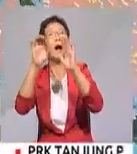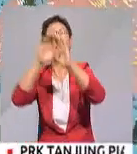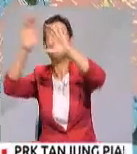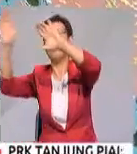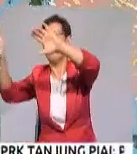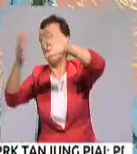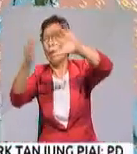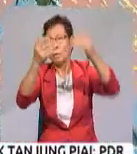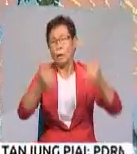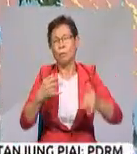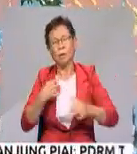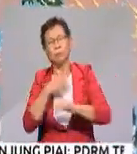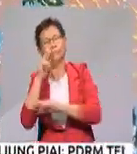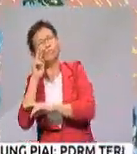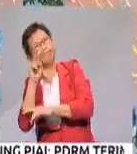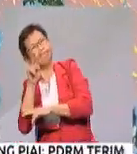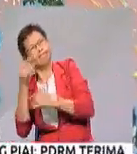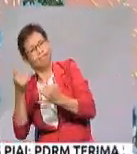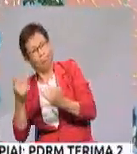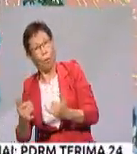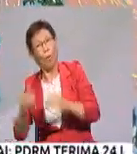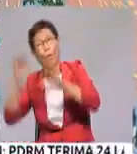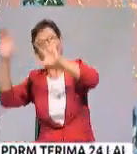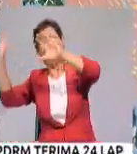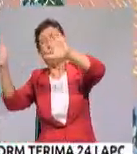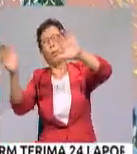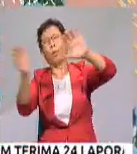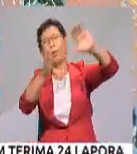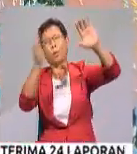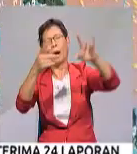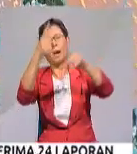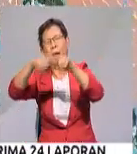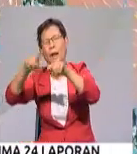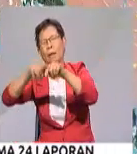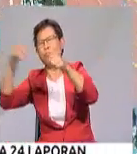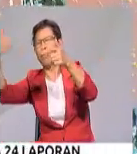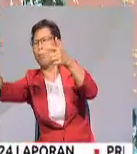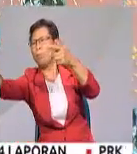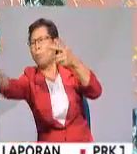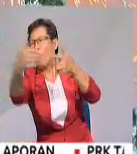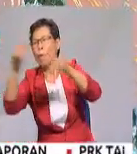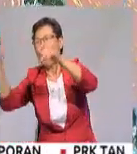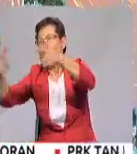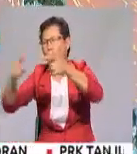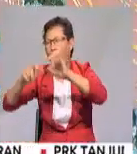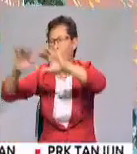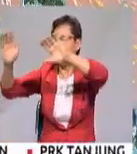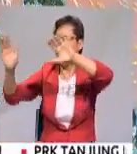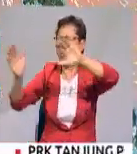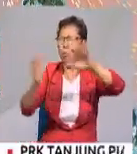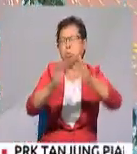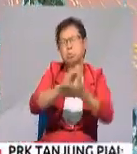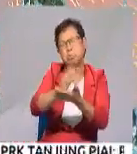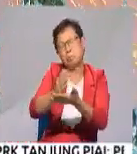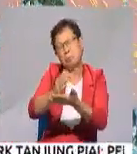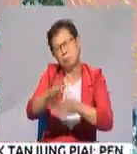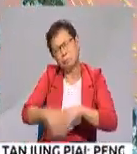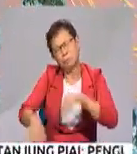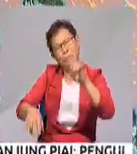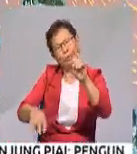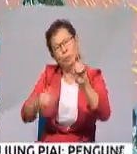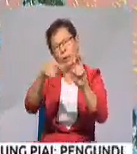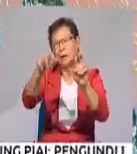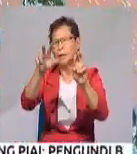semasa. Dapat diperhatikan ketika ini angin masih lagi bertiup dari pelbagai hala dengan kelajuan yang agak sederhana sekitar 20